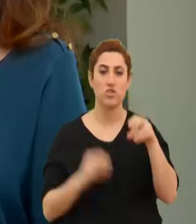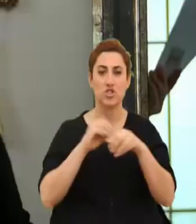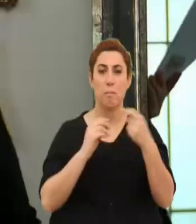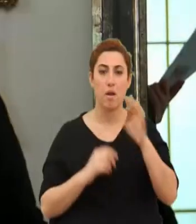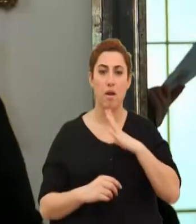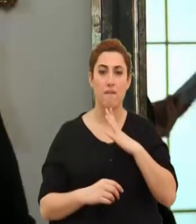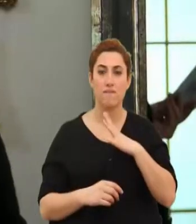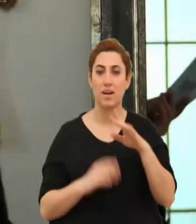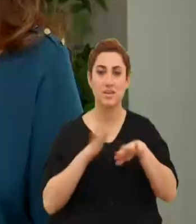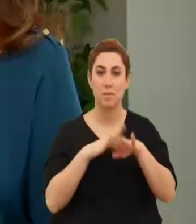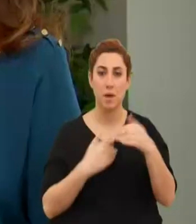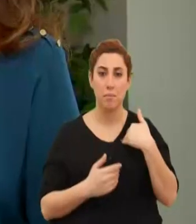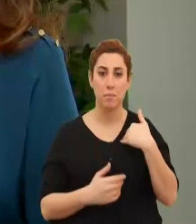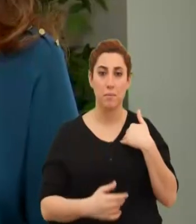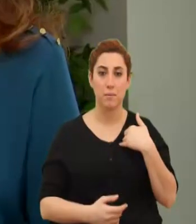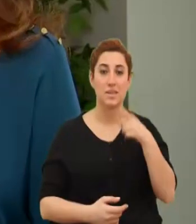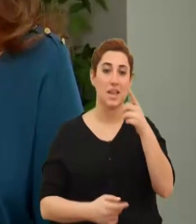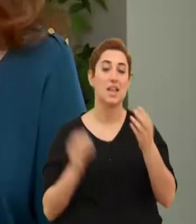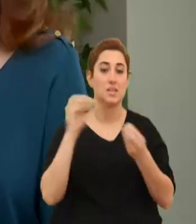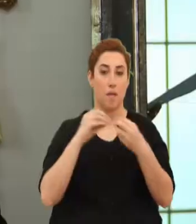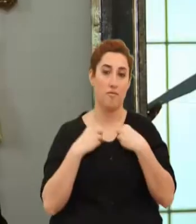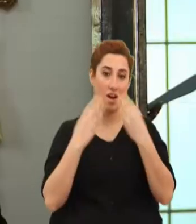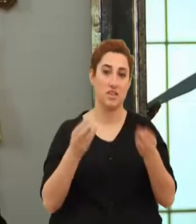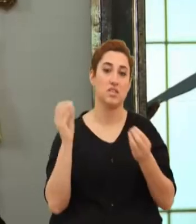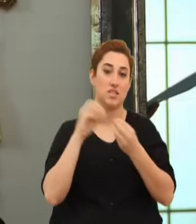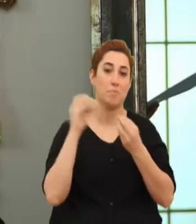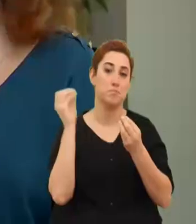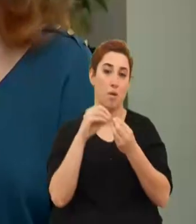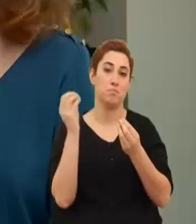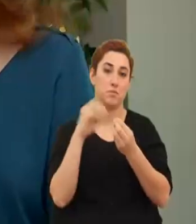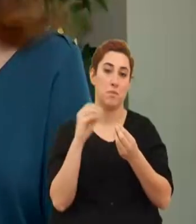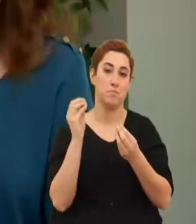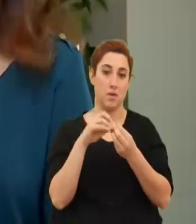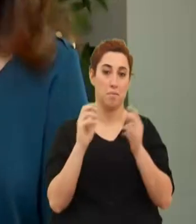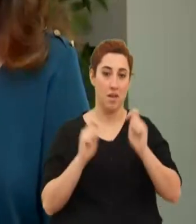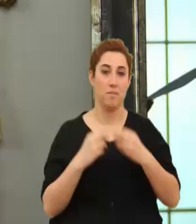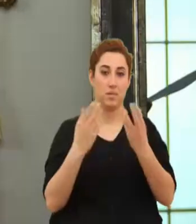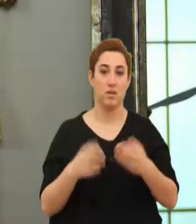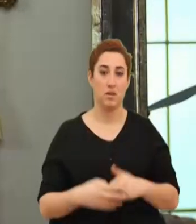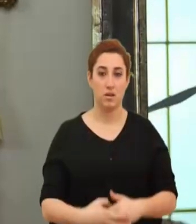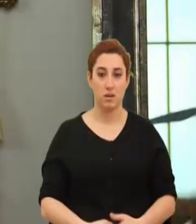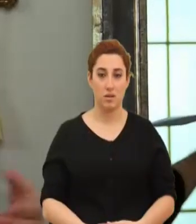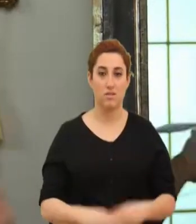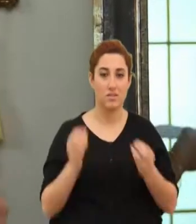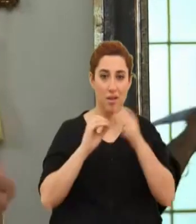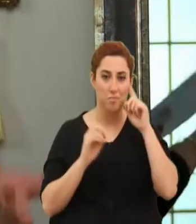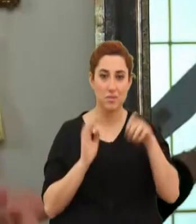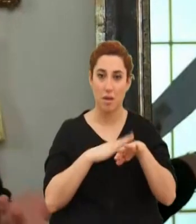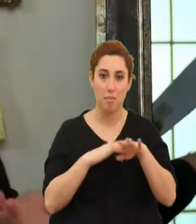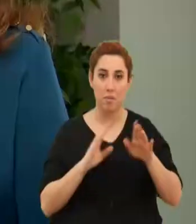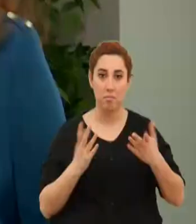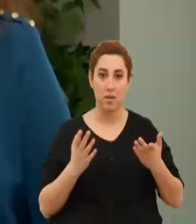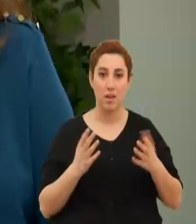Bunun içinde para var, niye ki? Sana zam yaptık, zam yaptık. Zam mı, niye